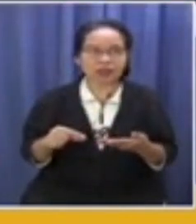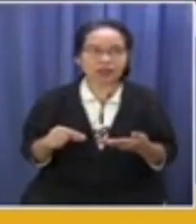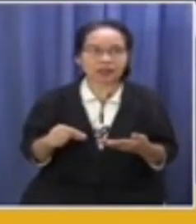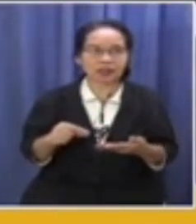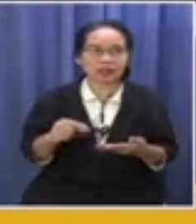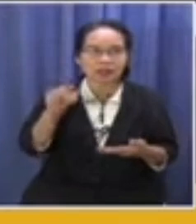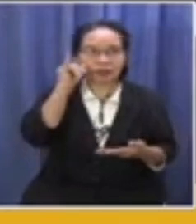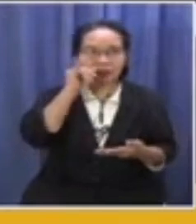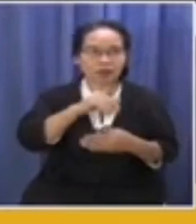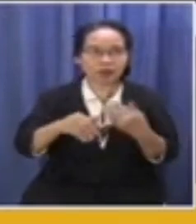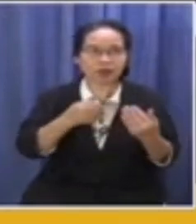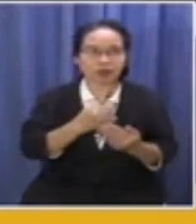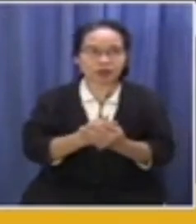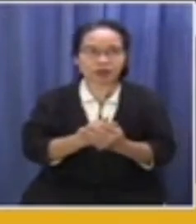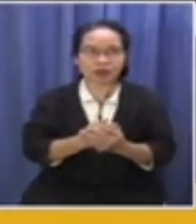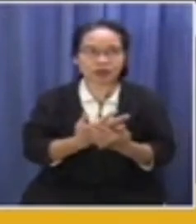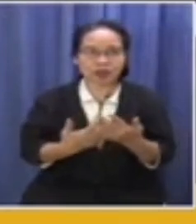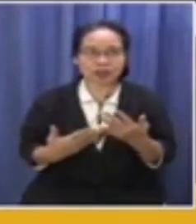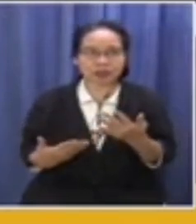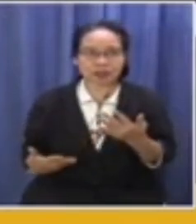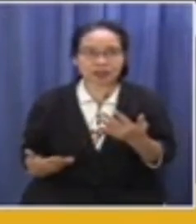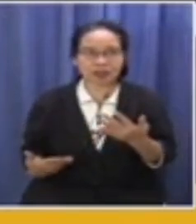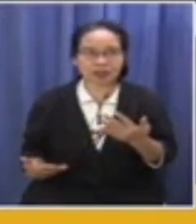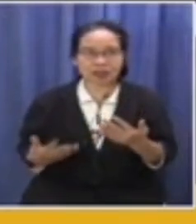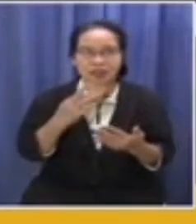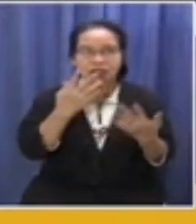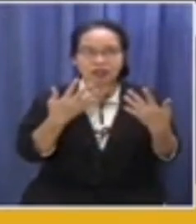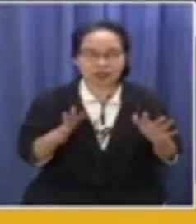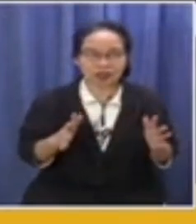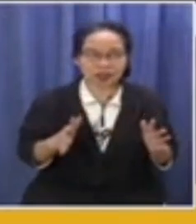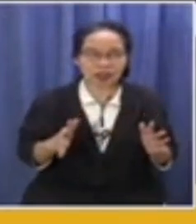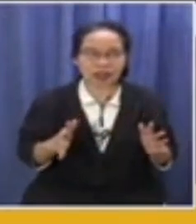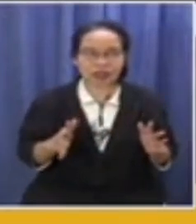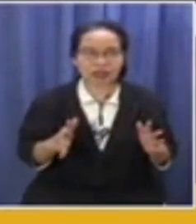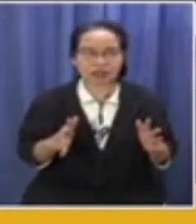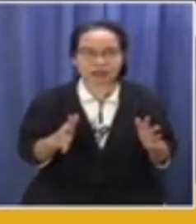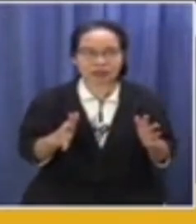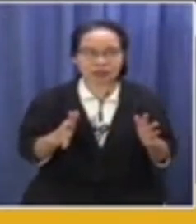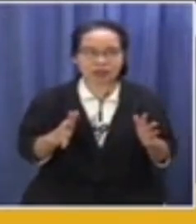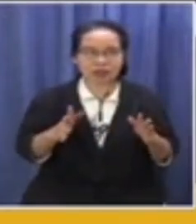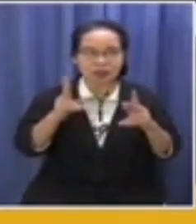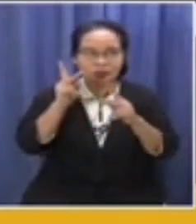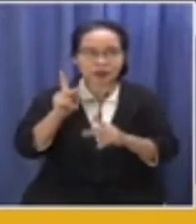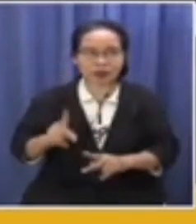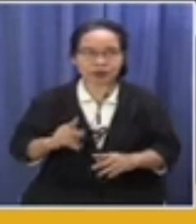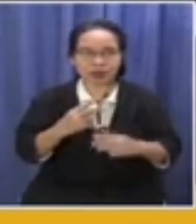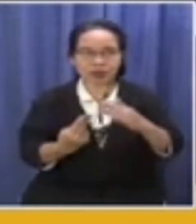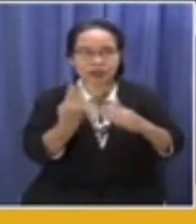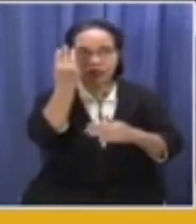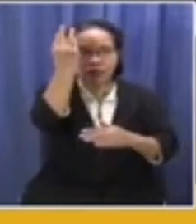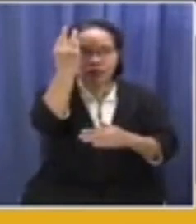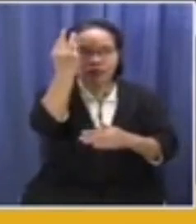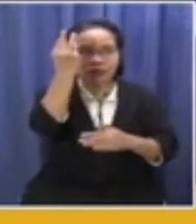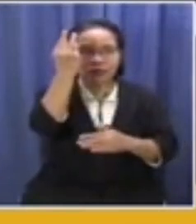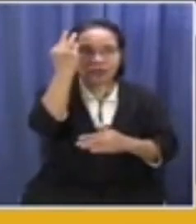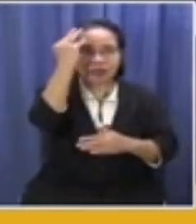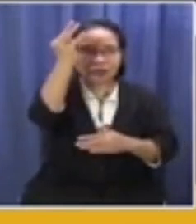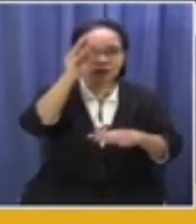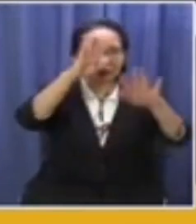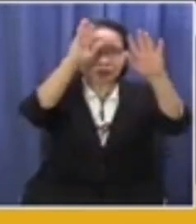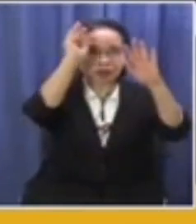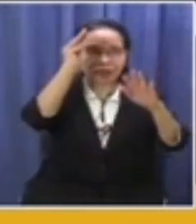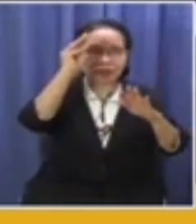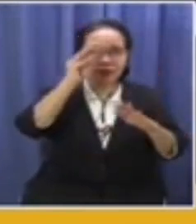mga bagay ay mapasuko na sa kanya kung magkagayon ang anak